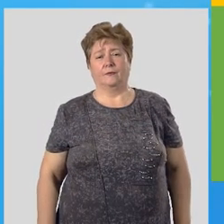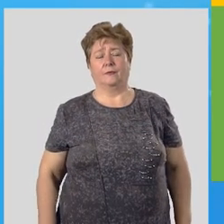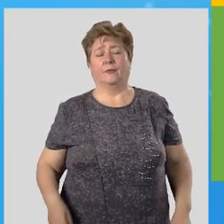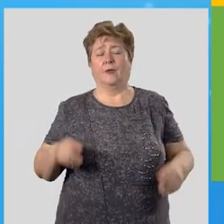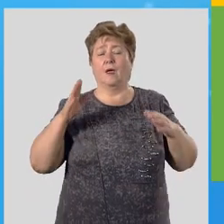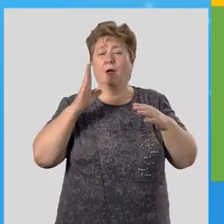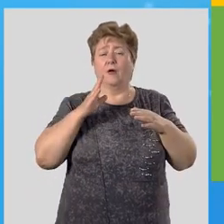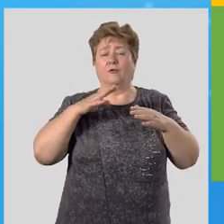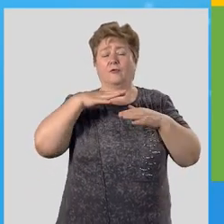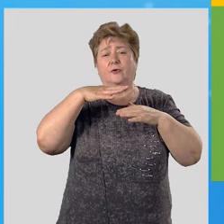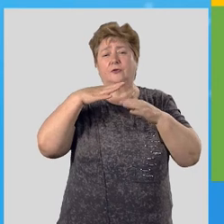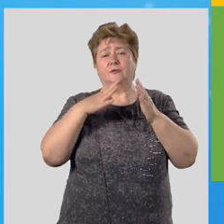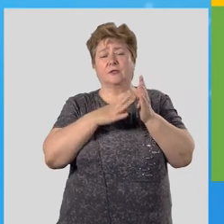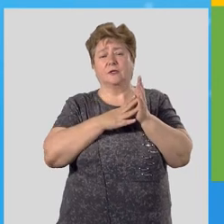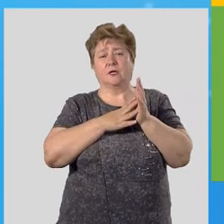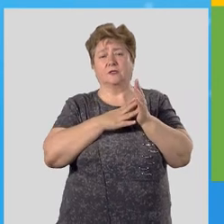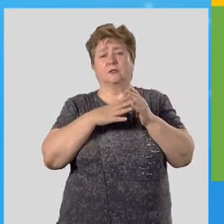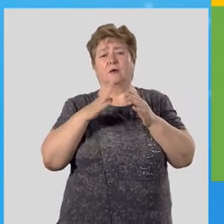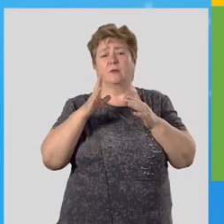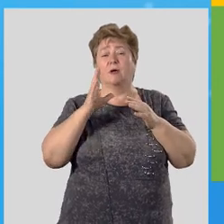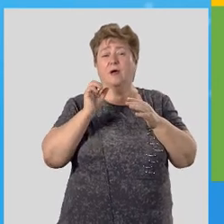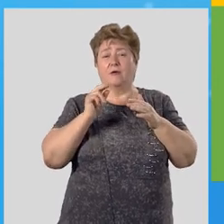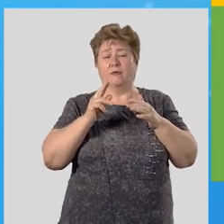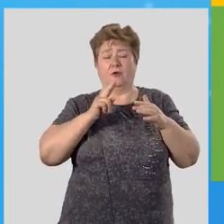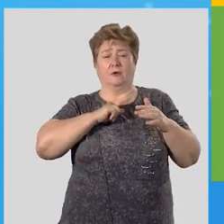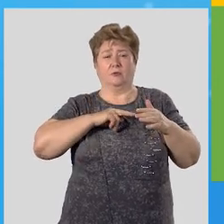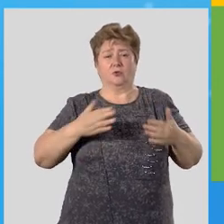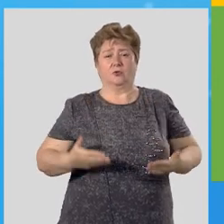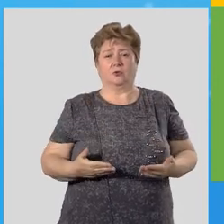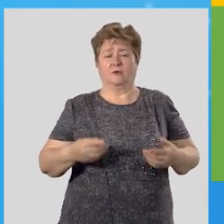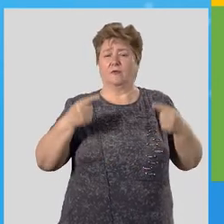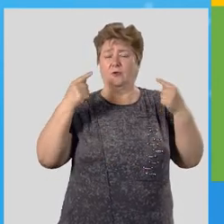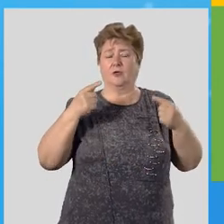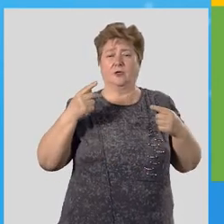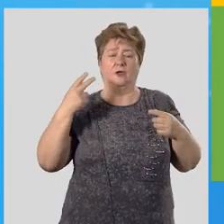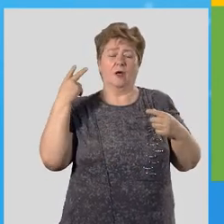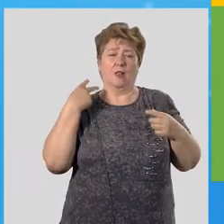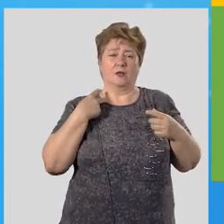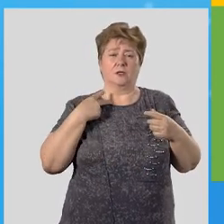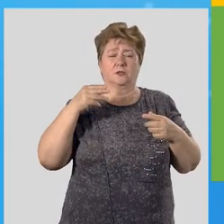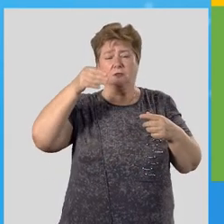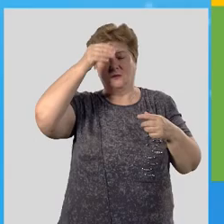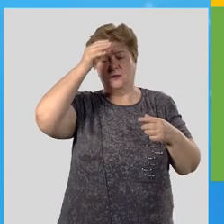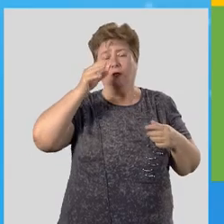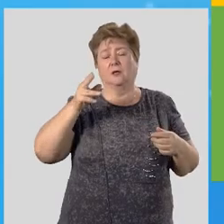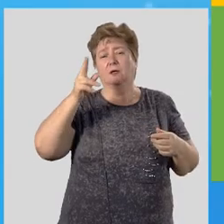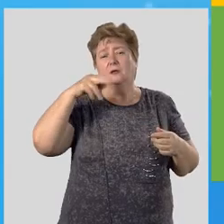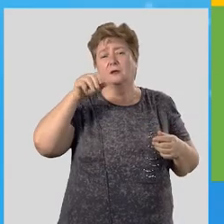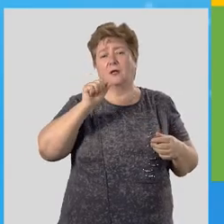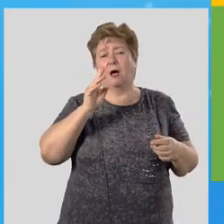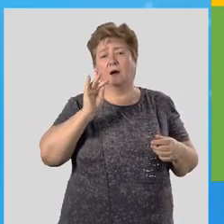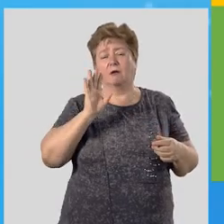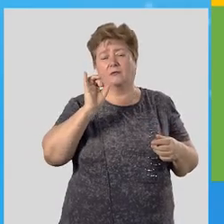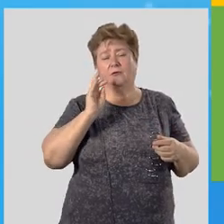В XIX веке жил и работал великий английский ученый Чарльз